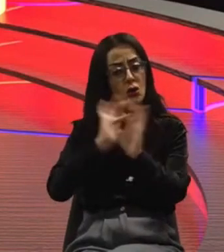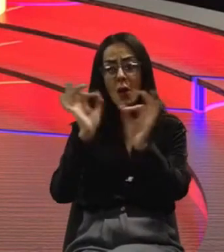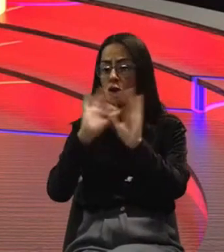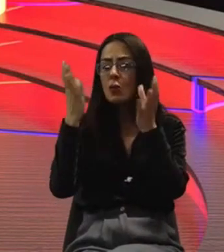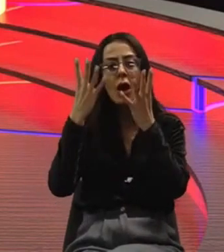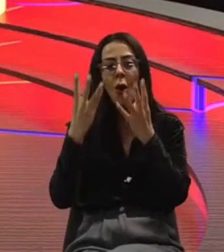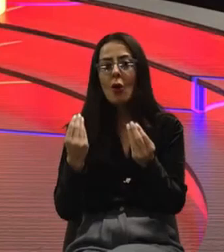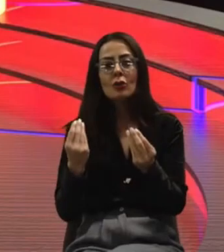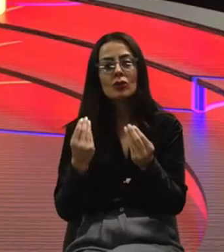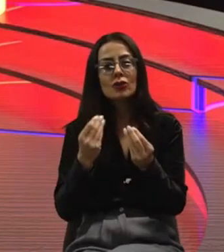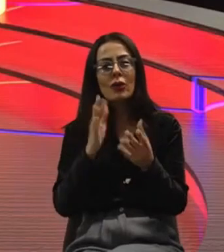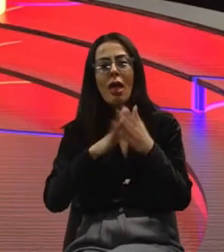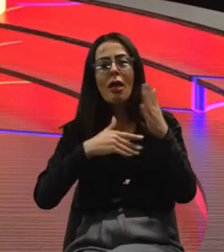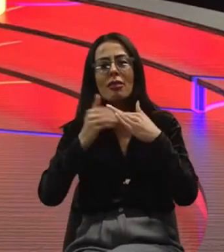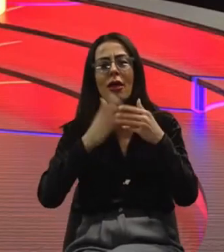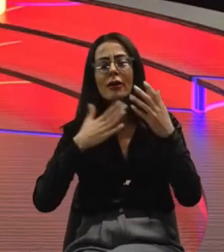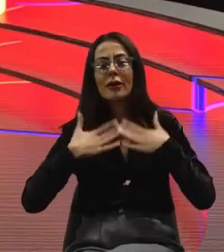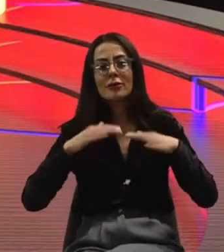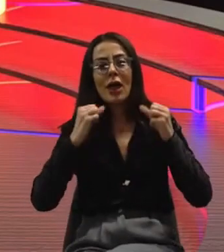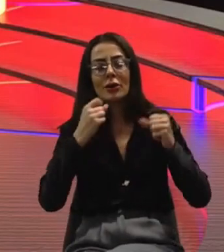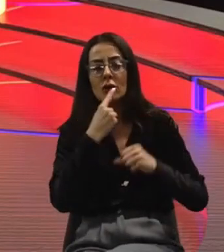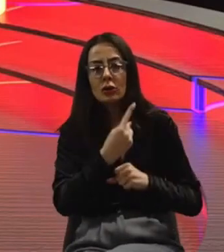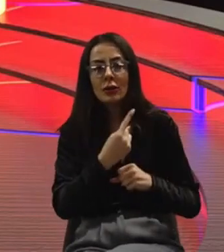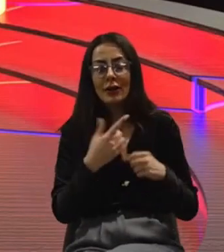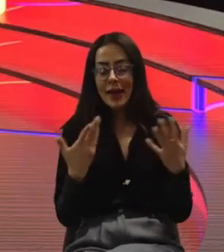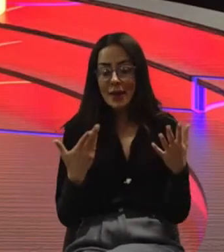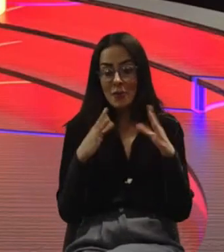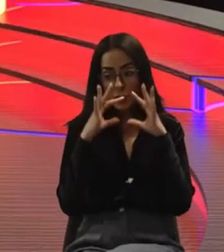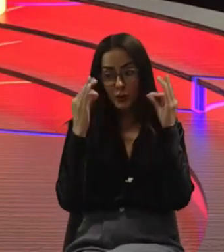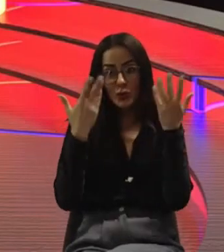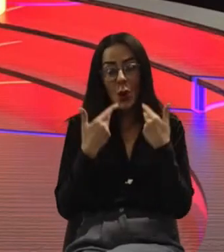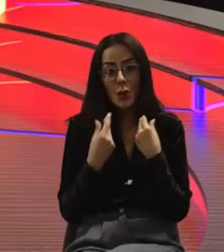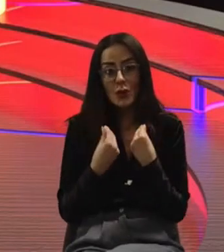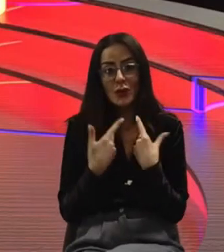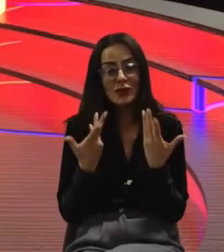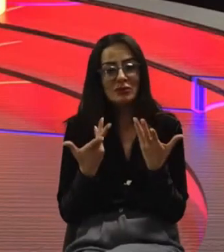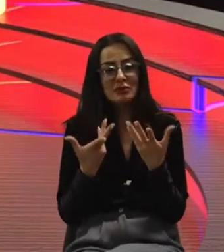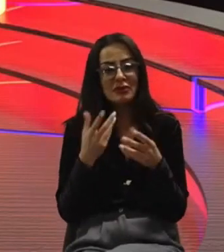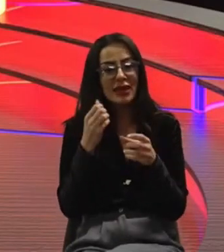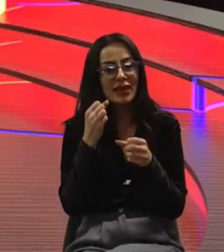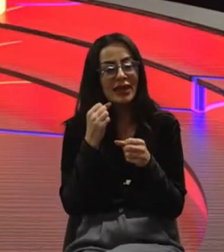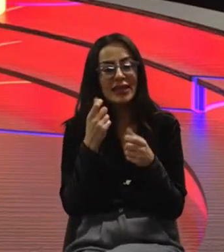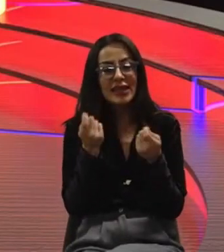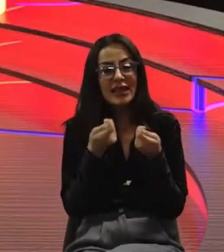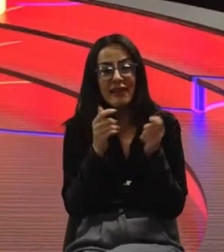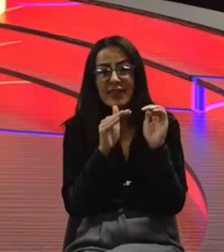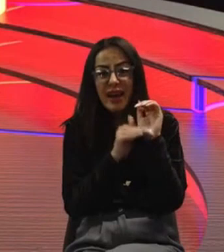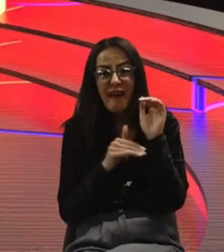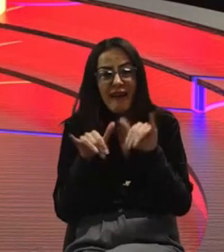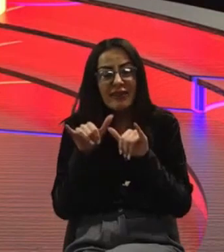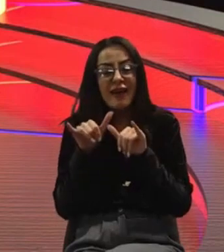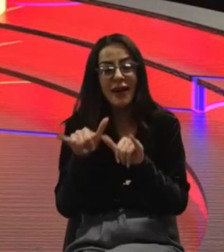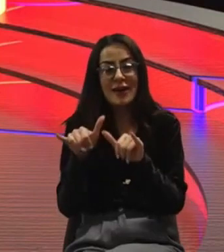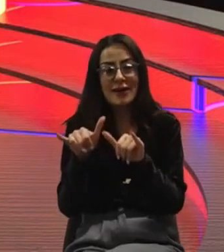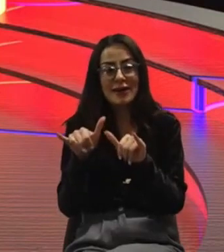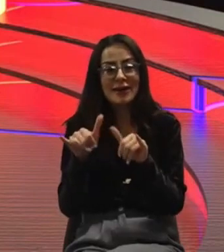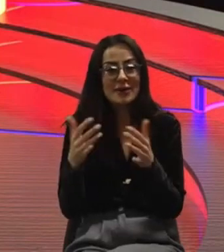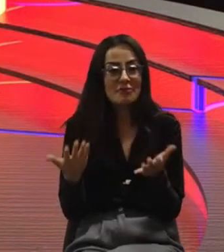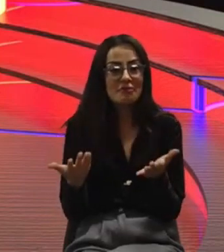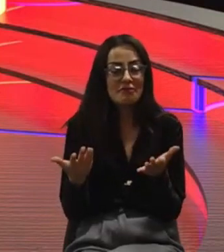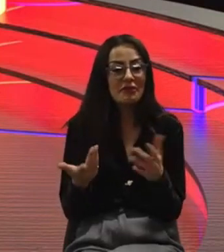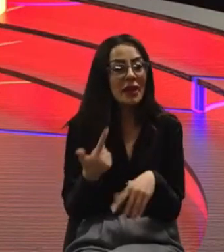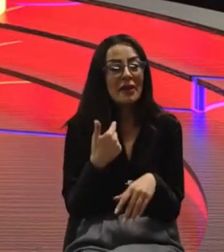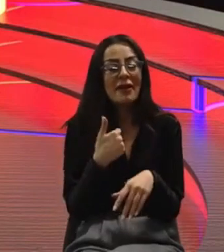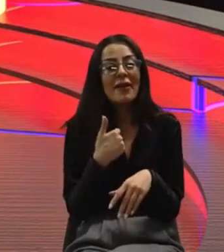mutlu olmuyor musunuz Emin oluyorsunuz dur iş hayatında hiç bir farkı yok yani bizden bir omlet yapmak istediği